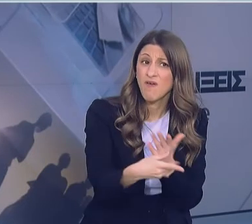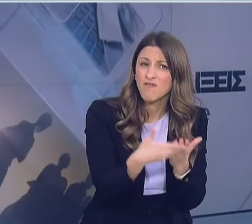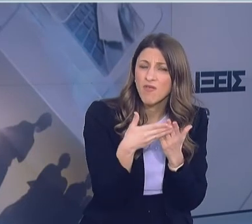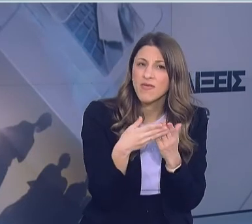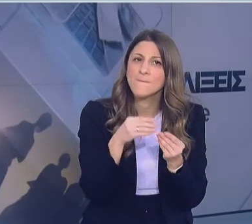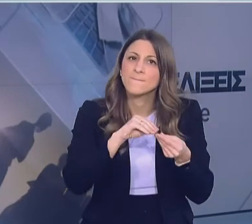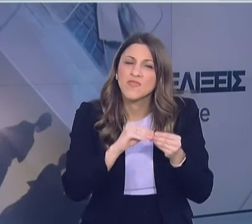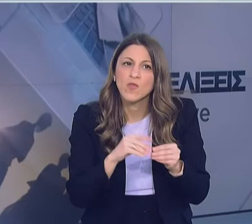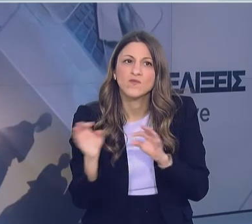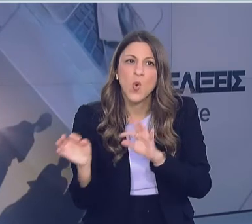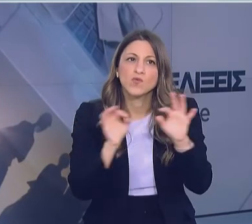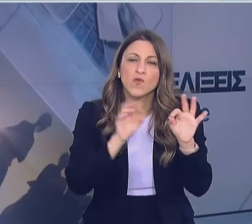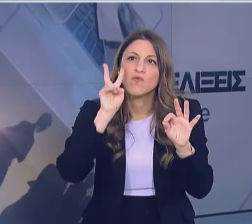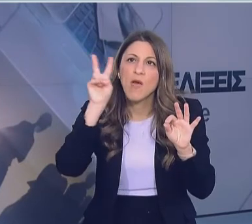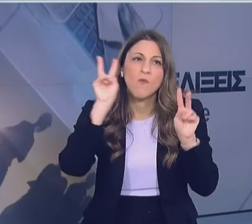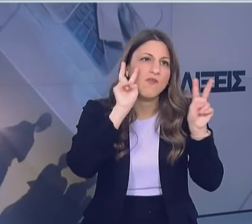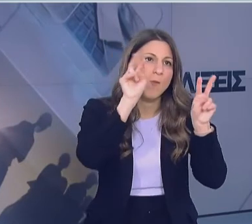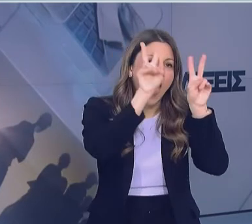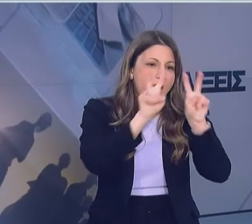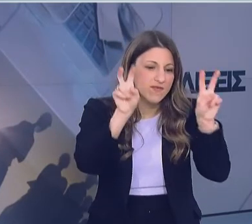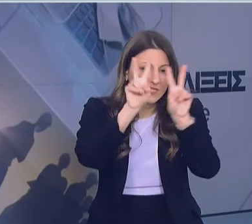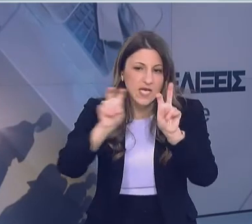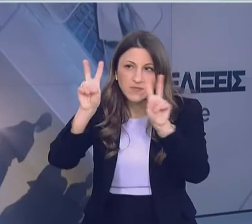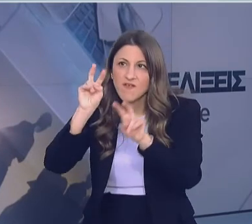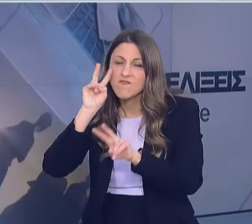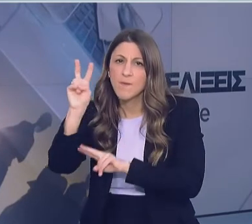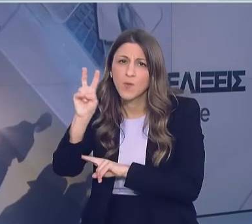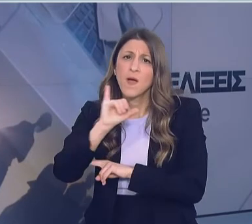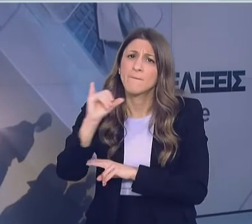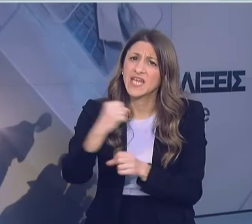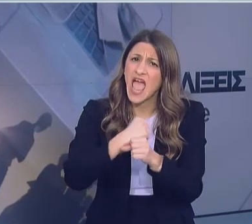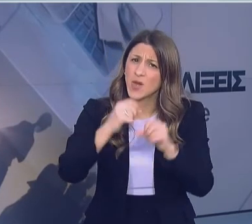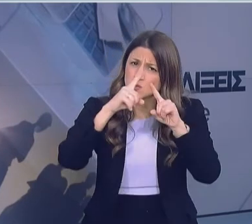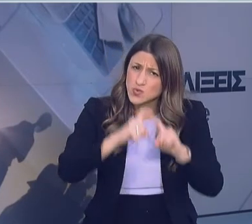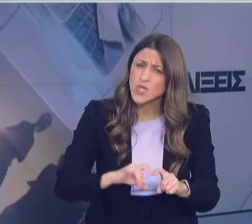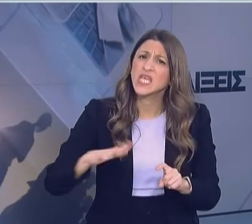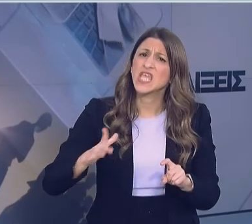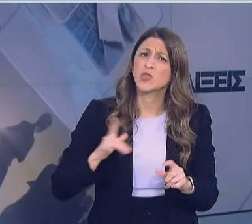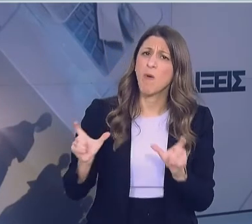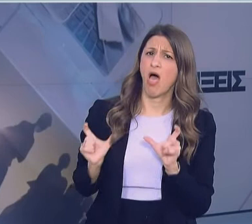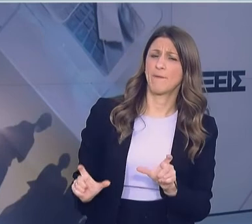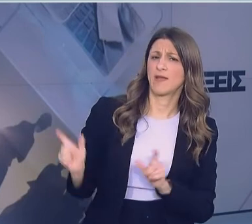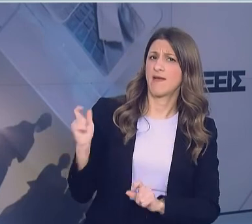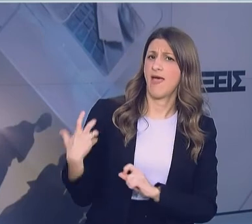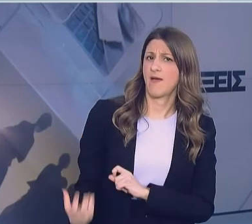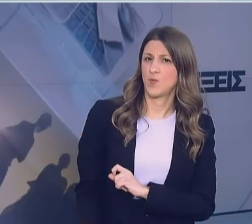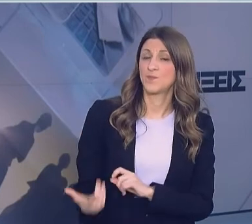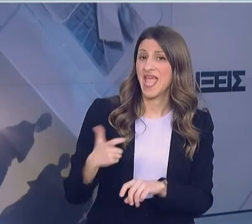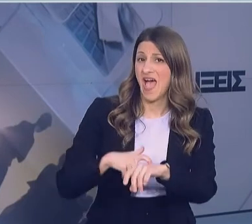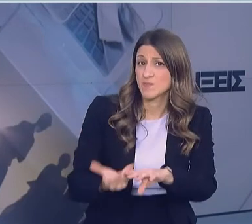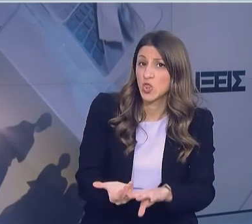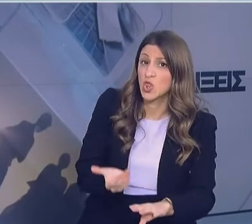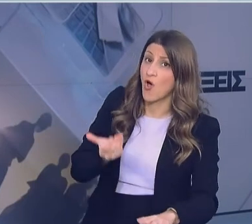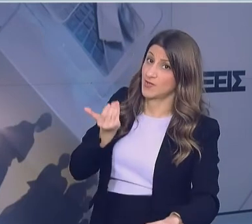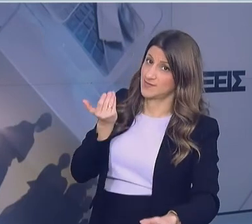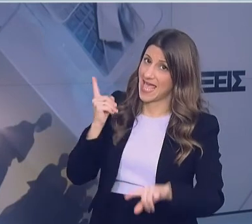μεθόδων για να παρακολουθήσουμε την πορεία της επιδημίας στη χώρα, όπως ο μαζικός εργαστηριακός έλεγχος ή η ανοσία στον πληθυσμό. Είναι νωρίς, νομίζω, ακόμα